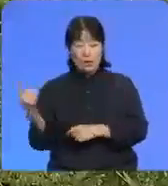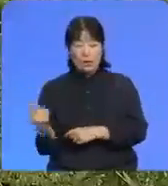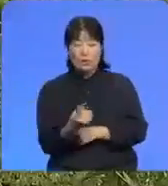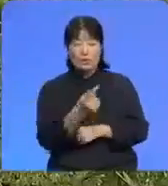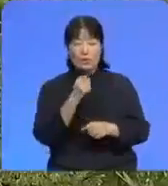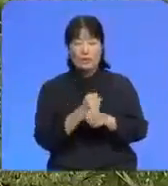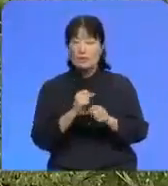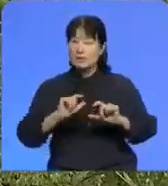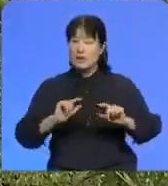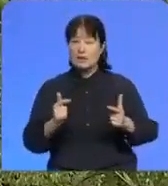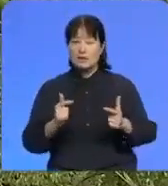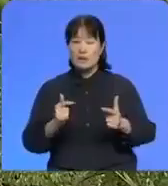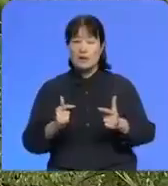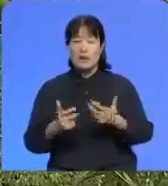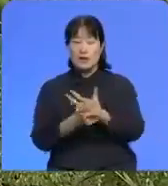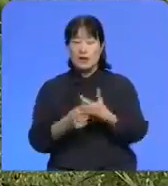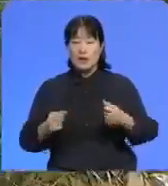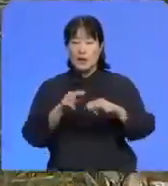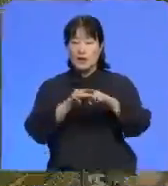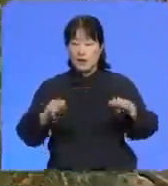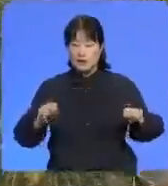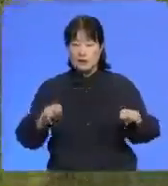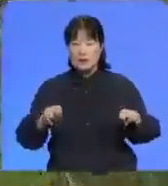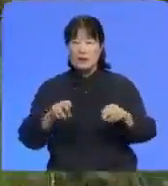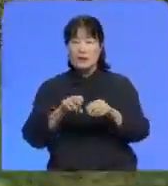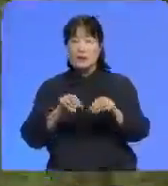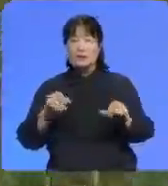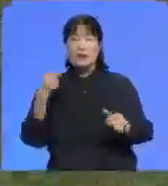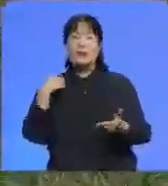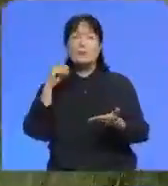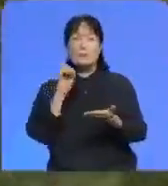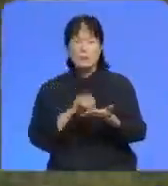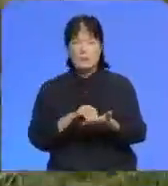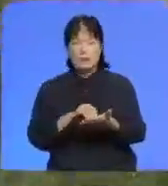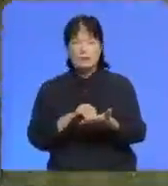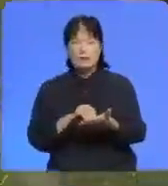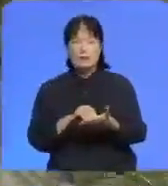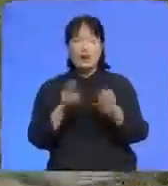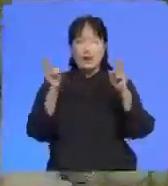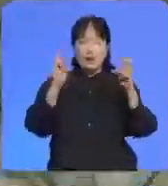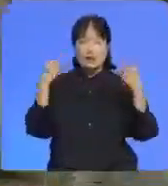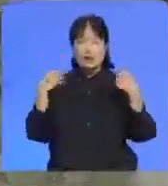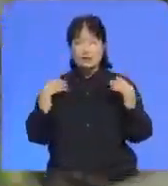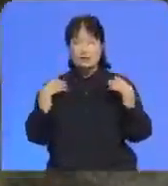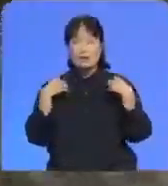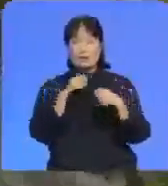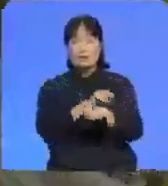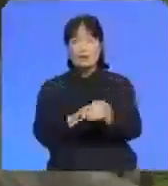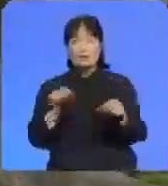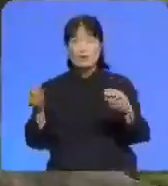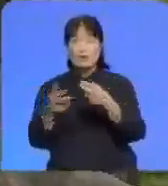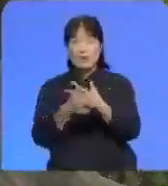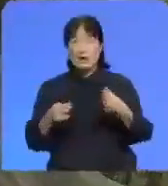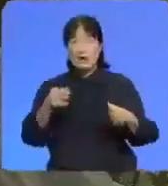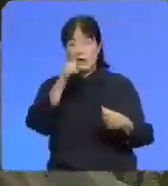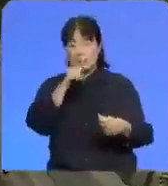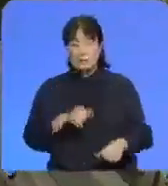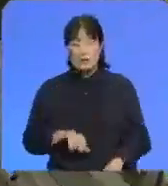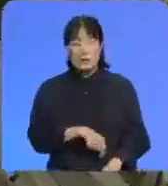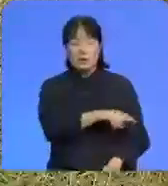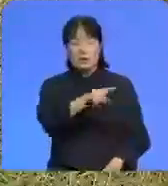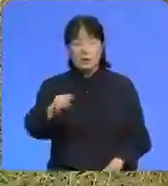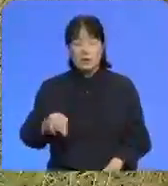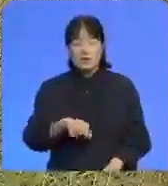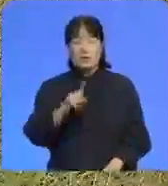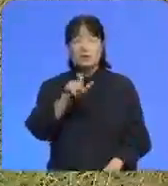않으면 계약을 해제하고 시유지를 환매한다는 강릉시와 업체 간 특약 때문입니다. 대상 시유지는 15만